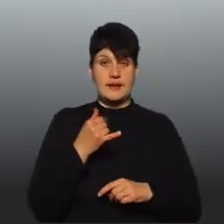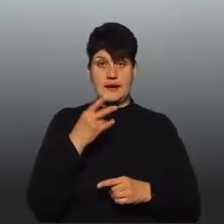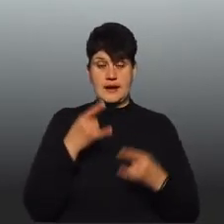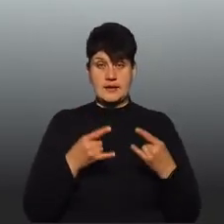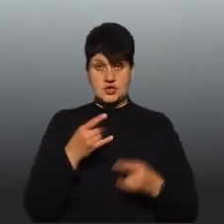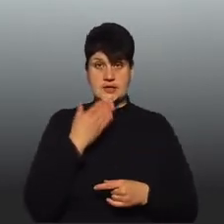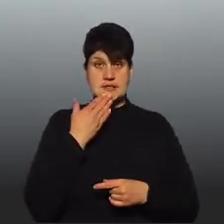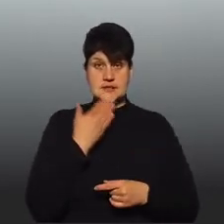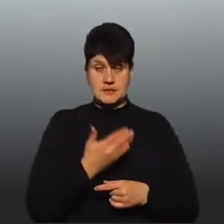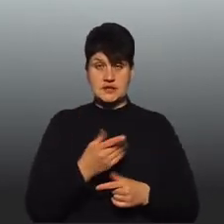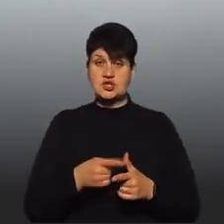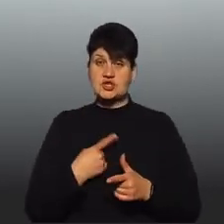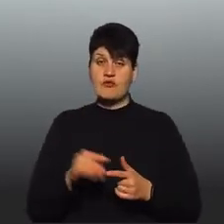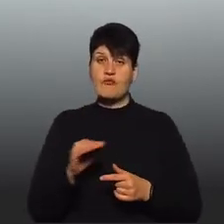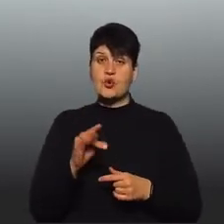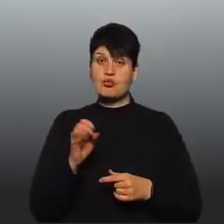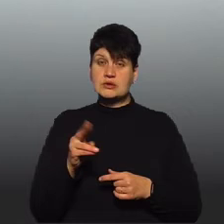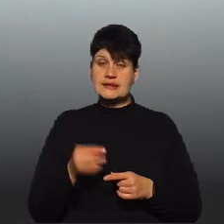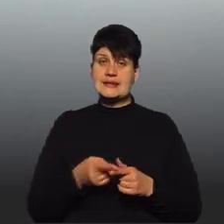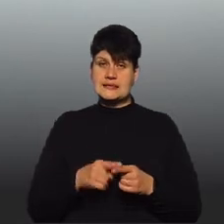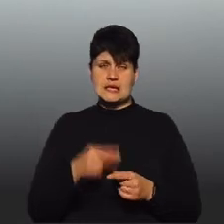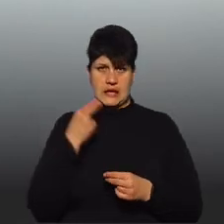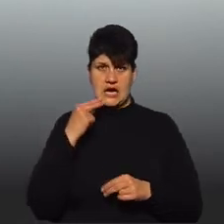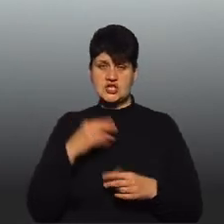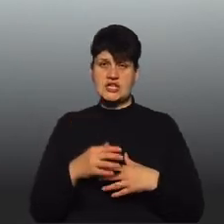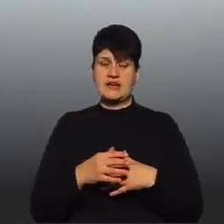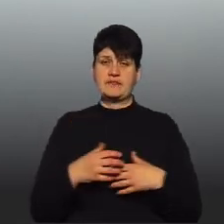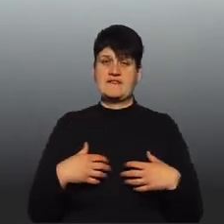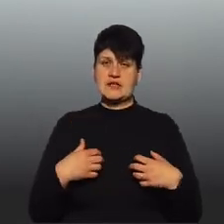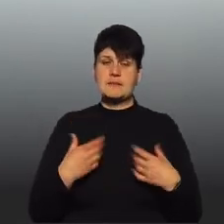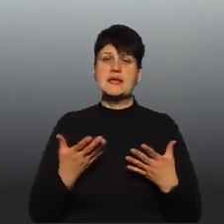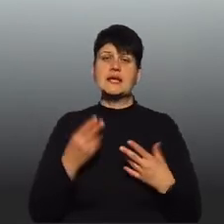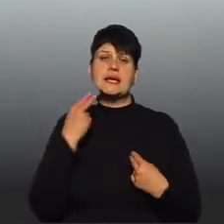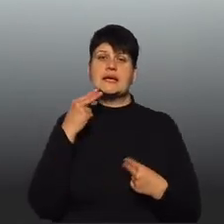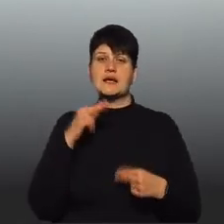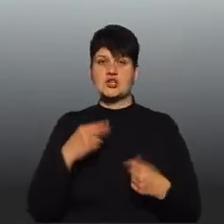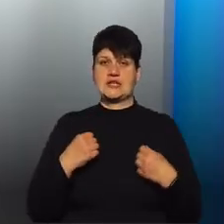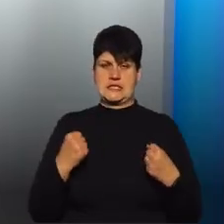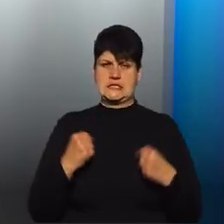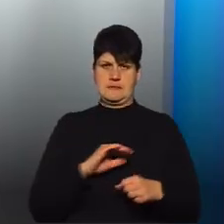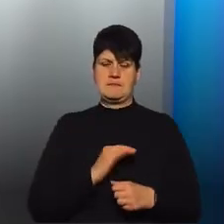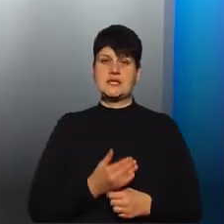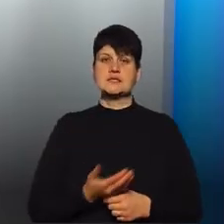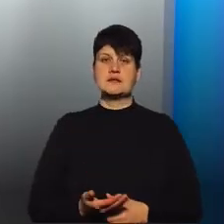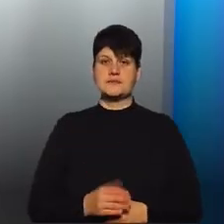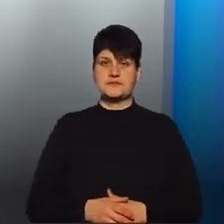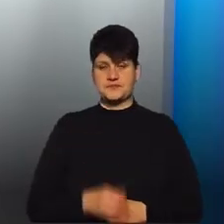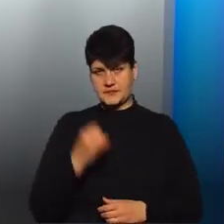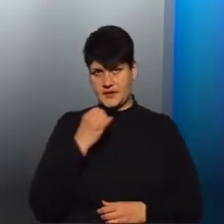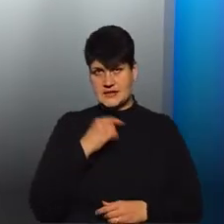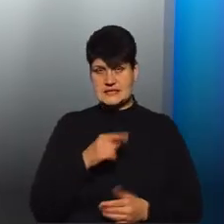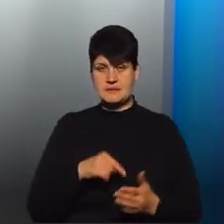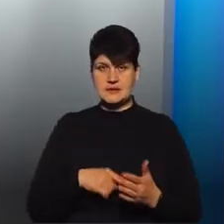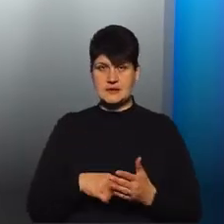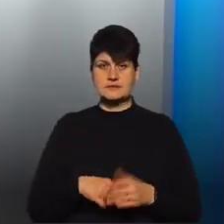чи фрукти – це найкращі вітаміни, і які фрукти найефективніші для зміцнення організму? Дякую за запитання.